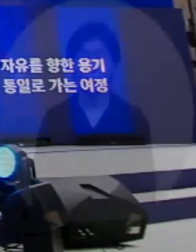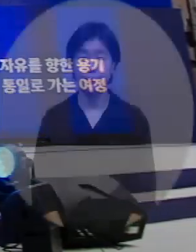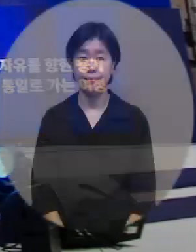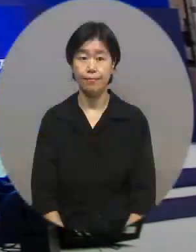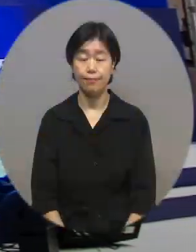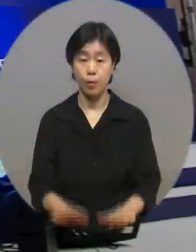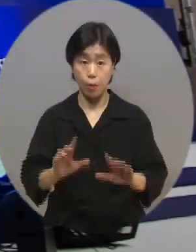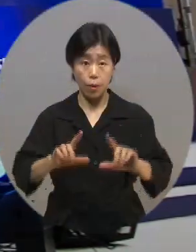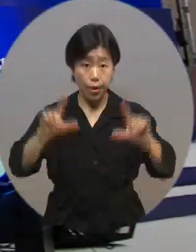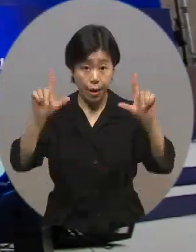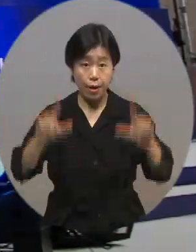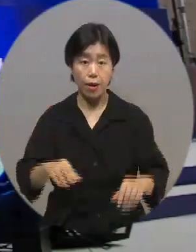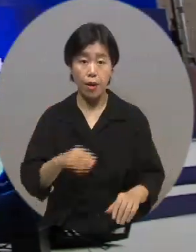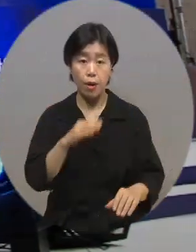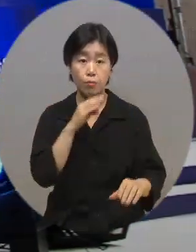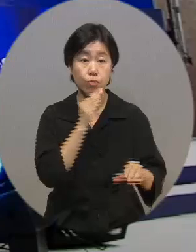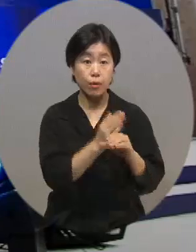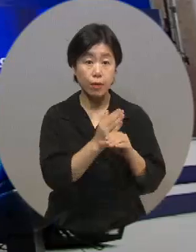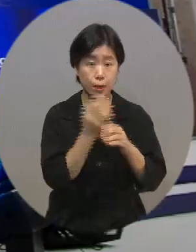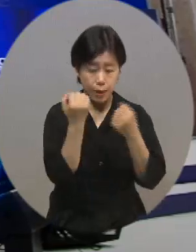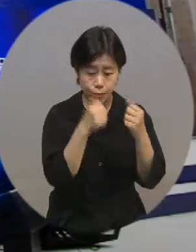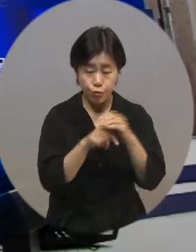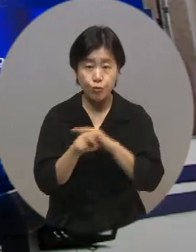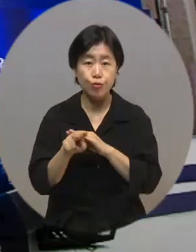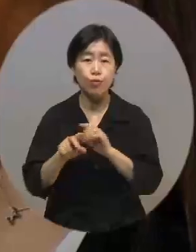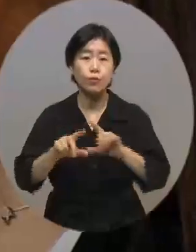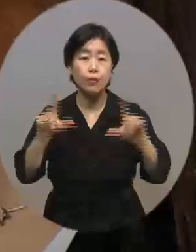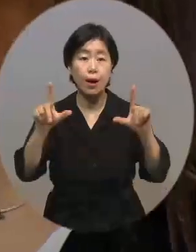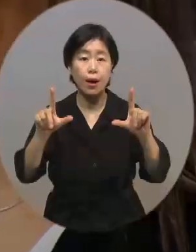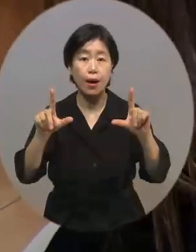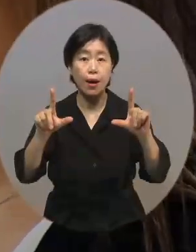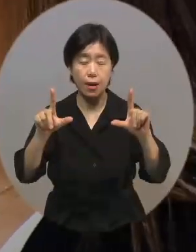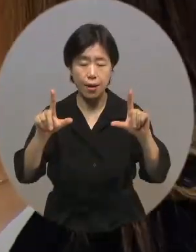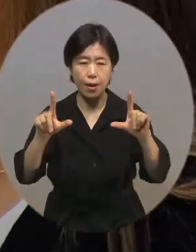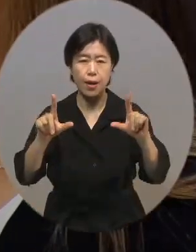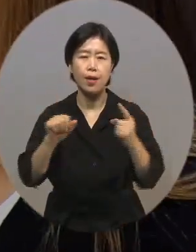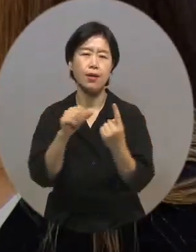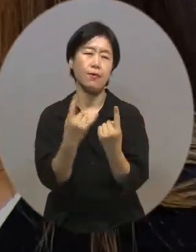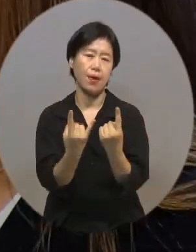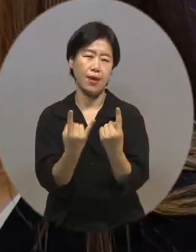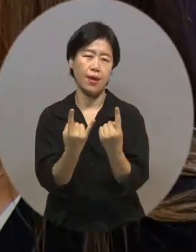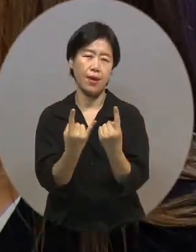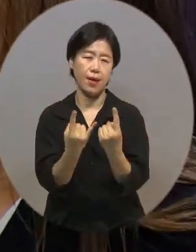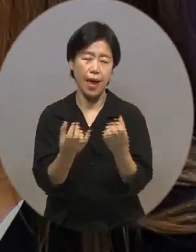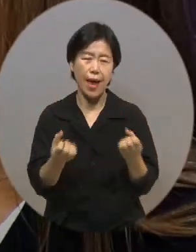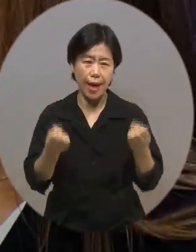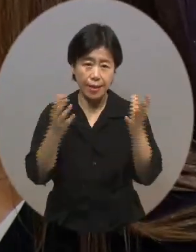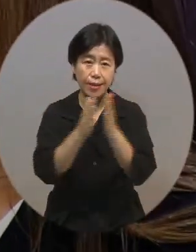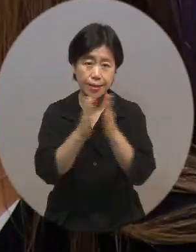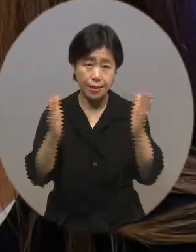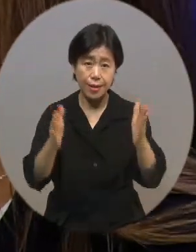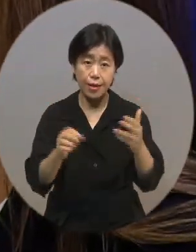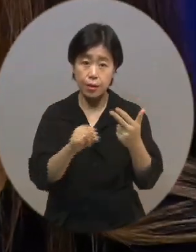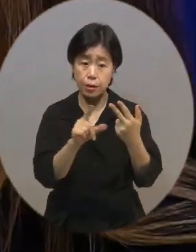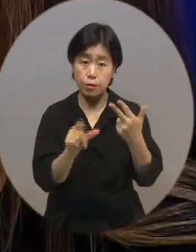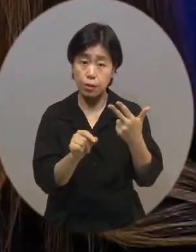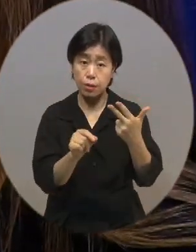이탈 주민의 날이 제정이 됐고 제1회 행사가 지난 7월 14일에